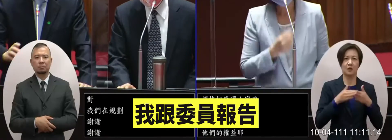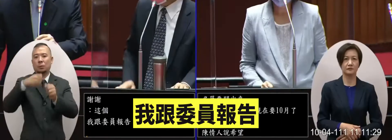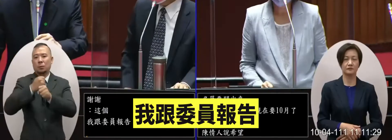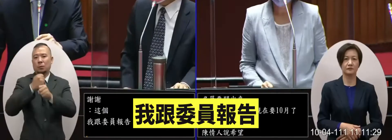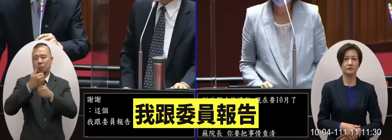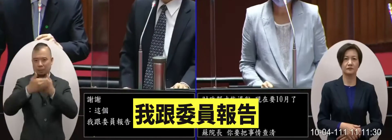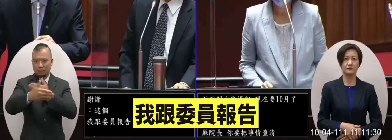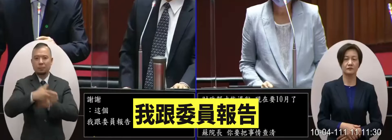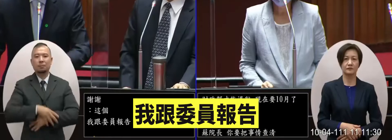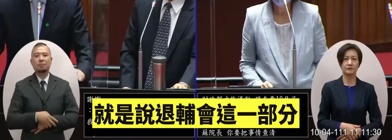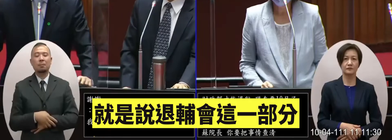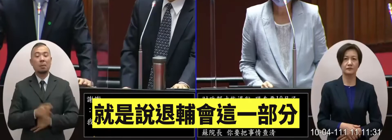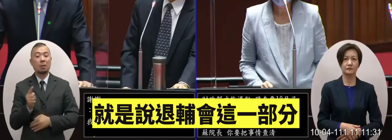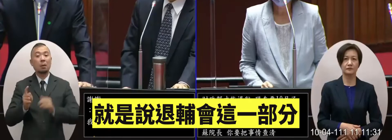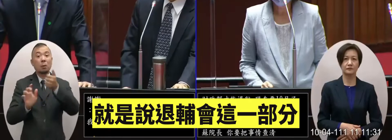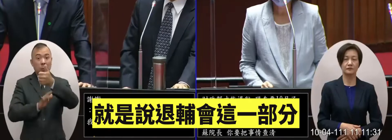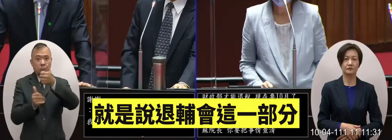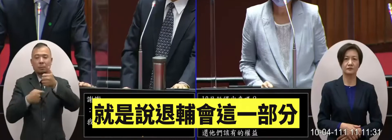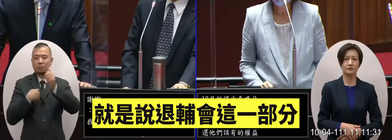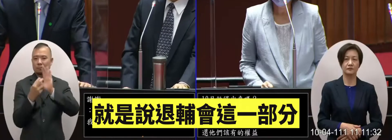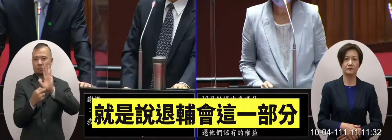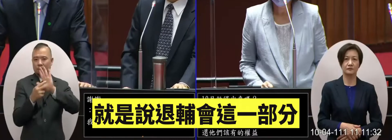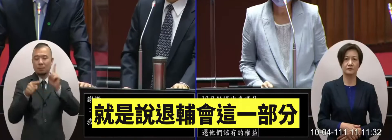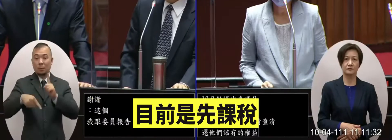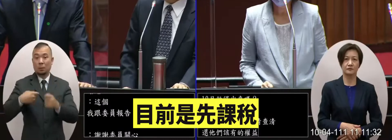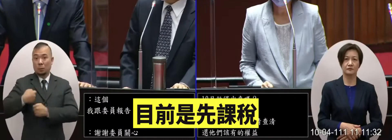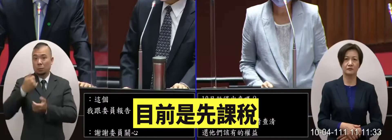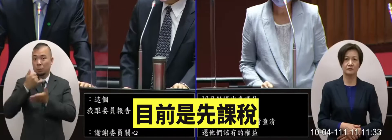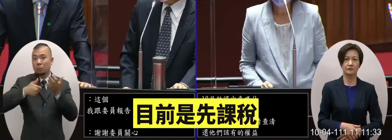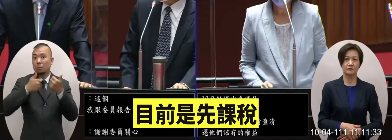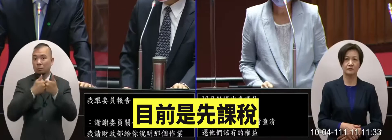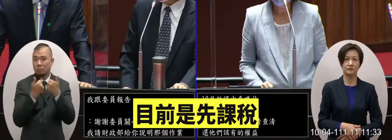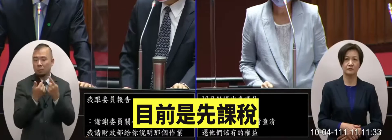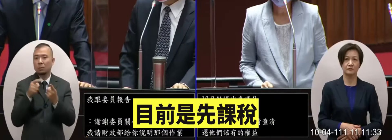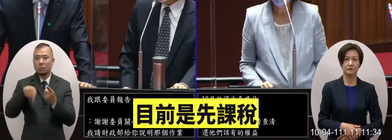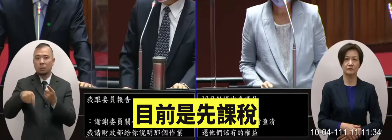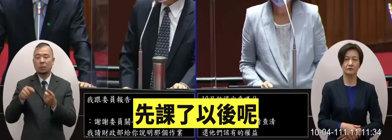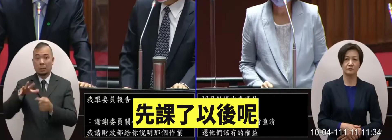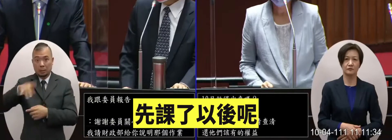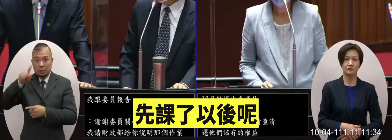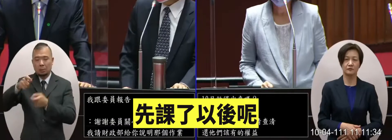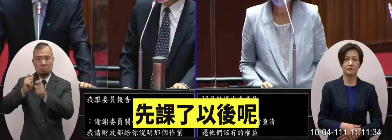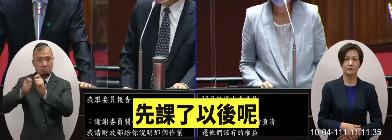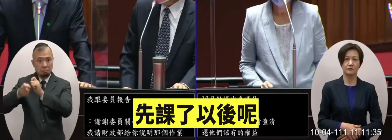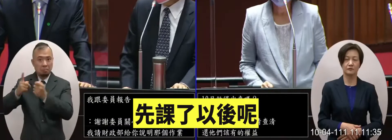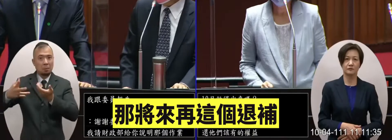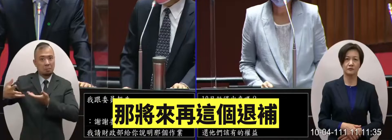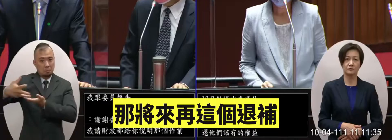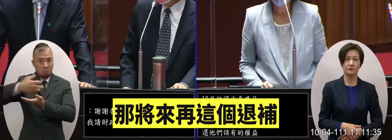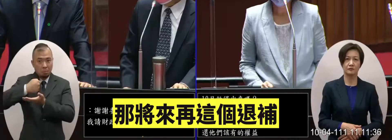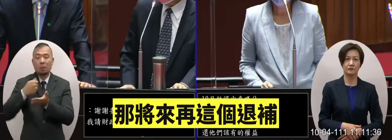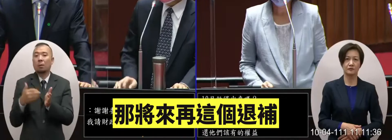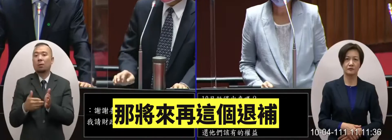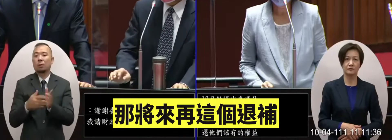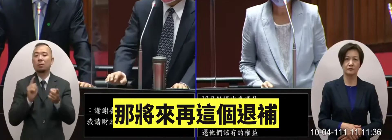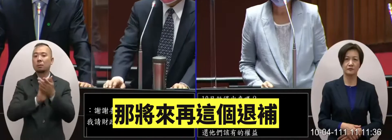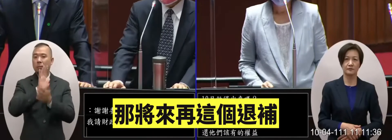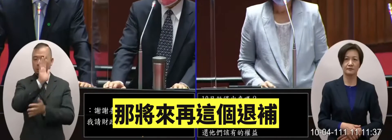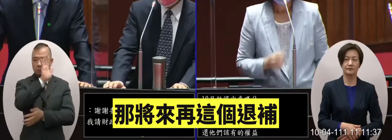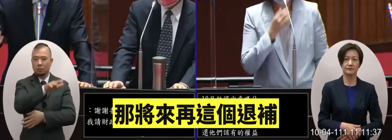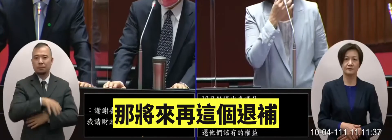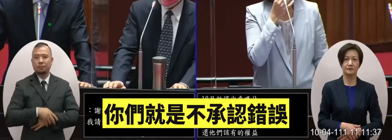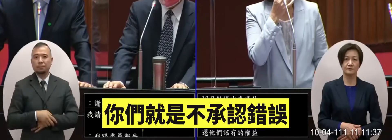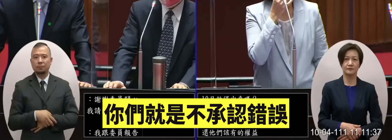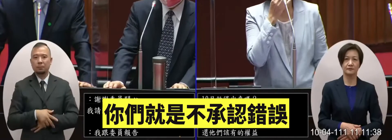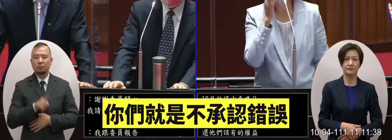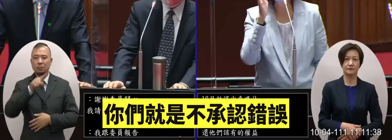税。 我跟委员报告，就是说退伍会这一部分目前是先课税，先课了以后呢，那将来在